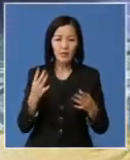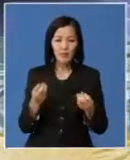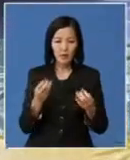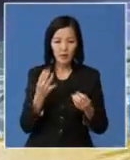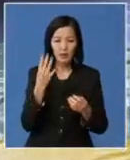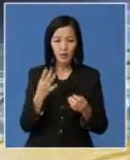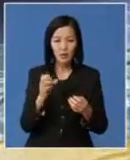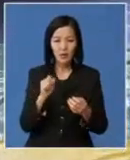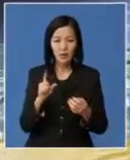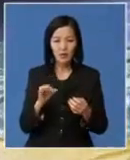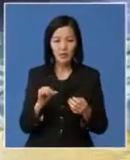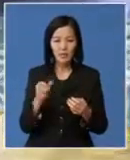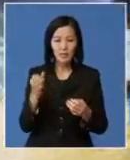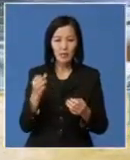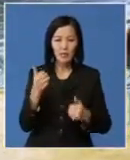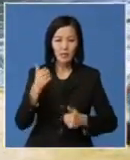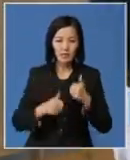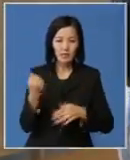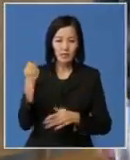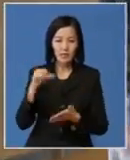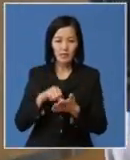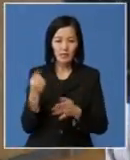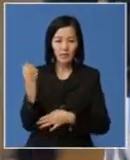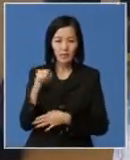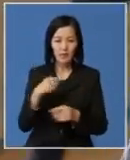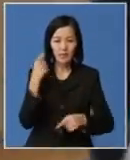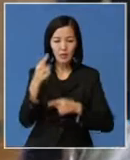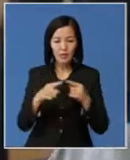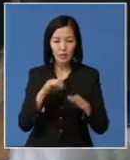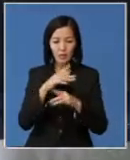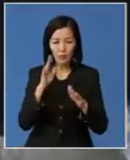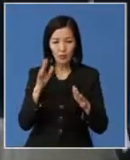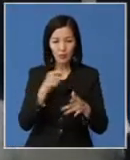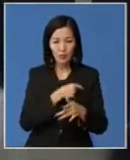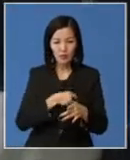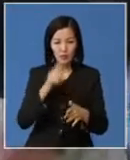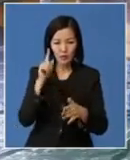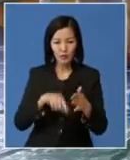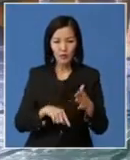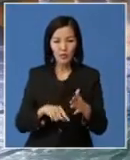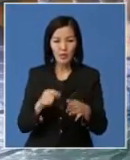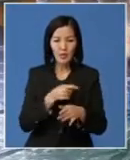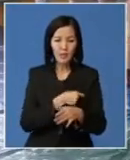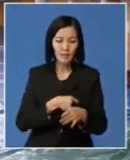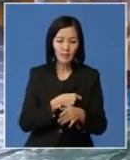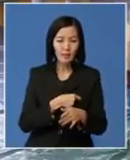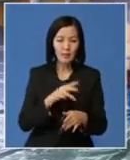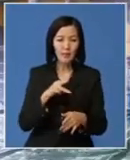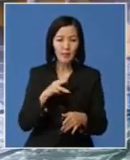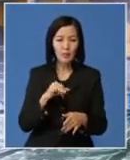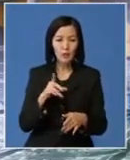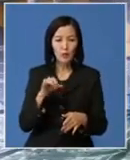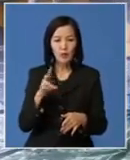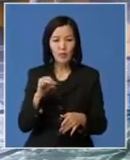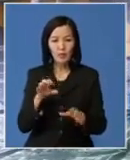балуан Азия біріншілігінде жүлдегер атанды. Келер жылы олардың қатары көбейе түсетіндігіне жаттықтырушылар сенімді. Бапкер Мұхамед Нұғмановтың